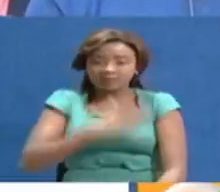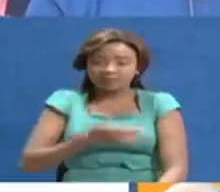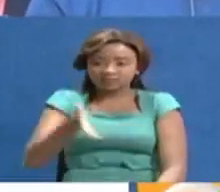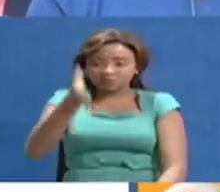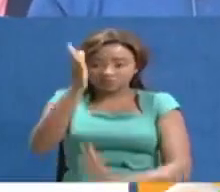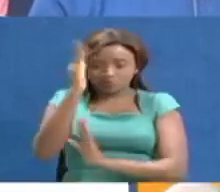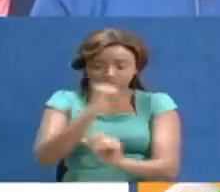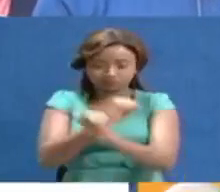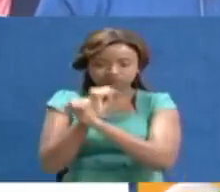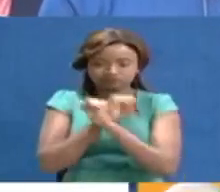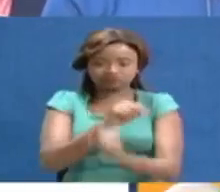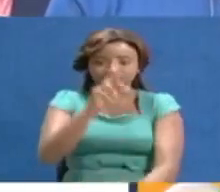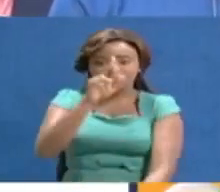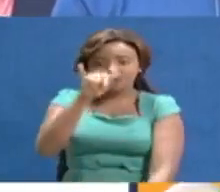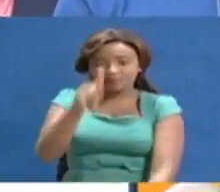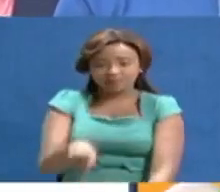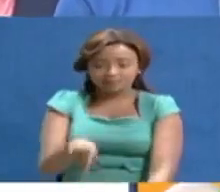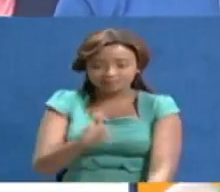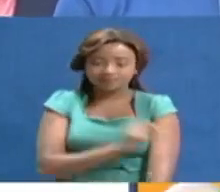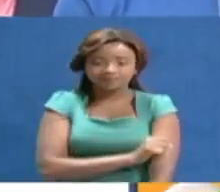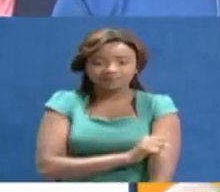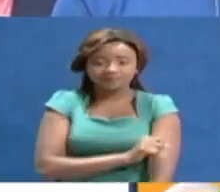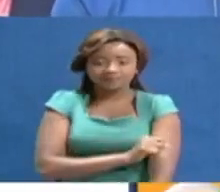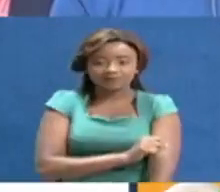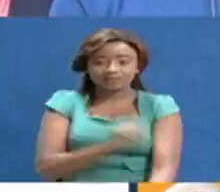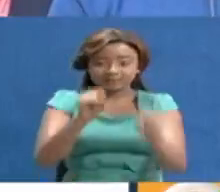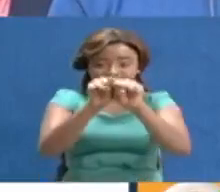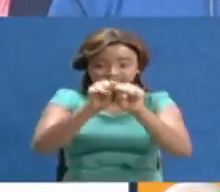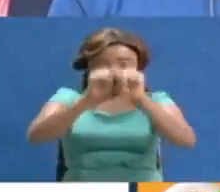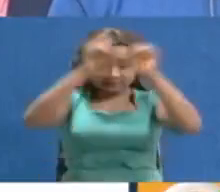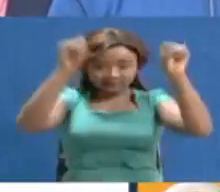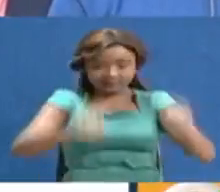amlaze mahali pema peponi. Asante. System